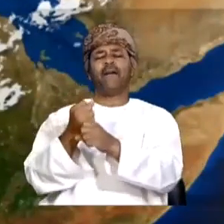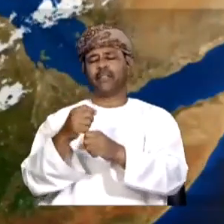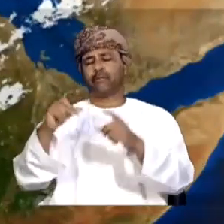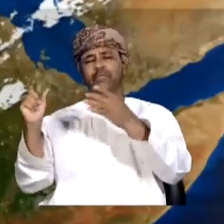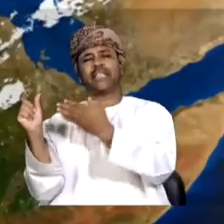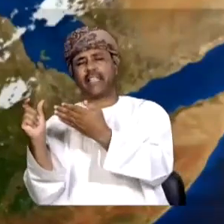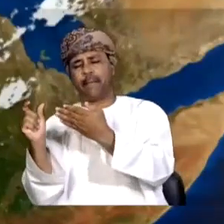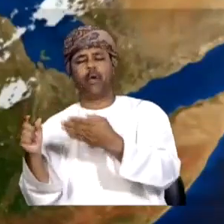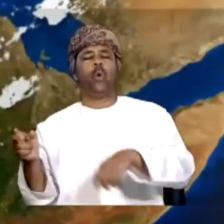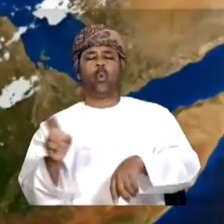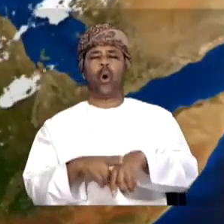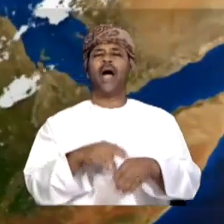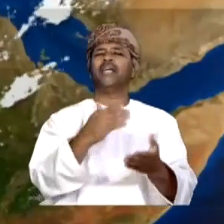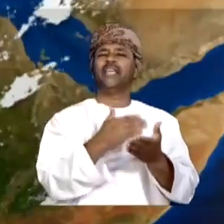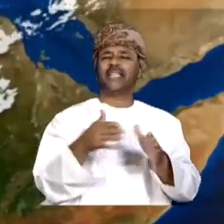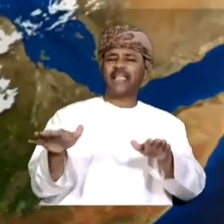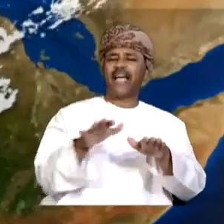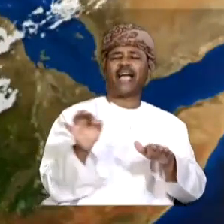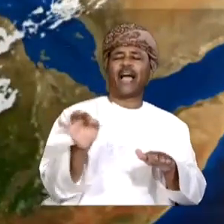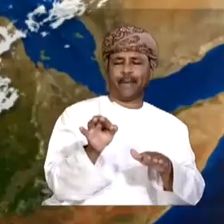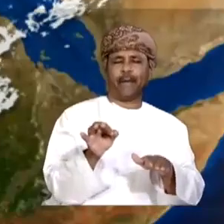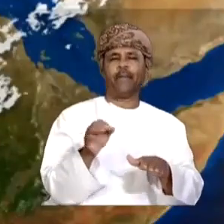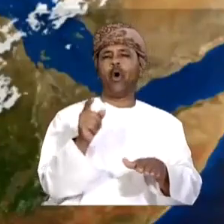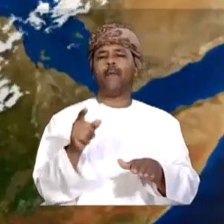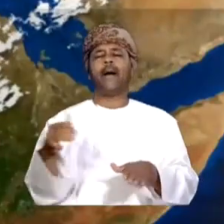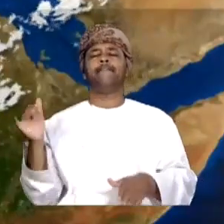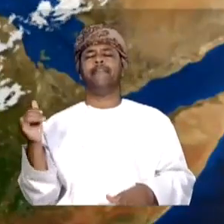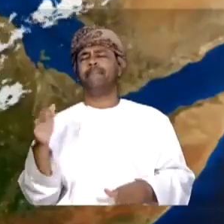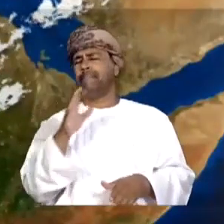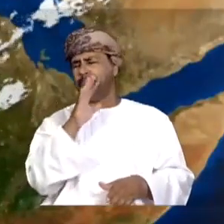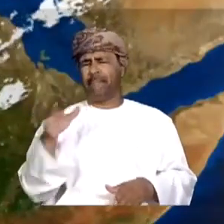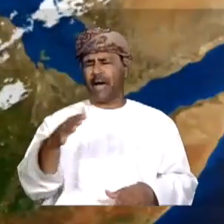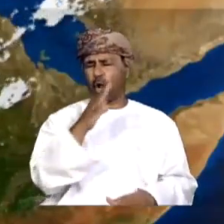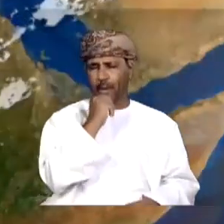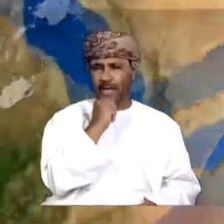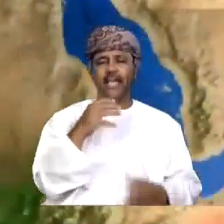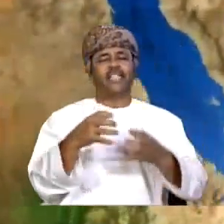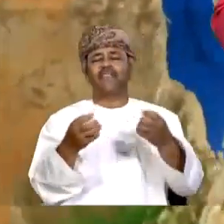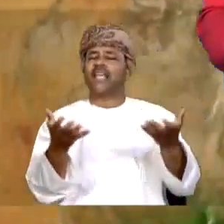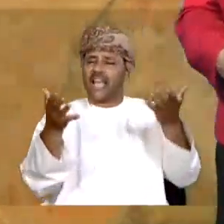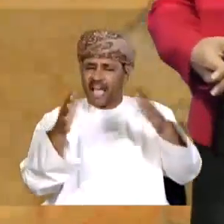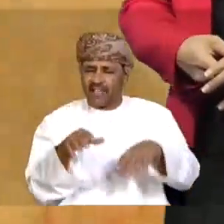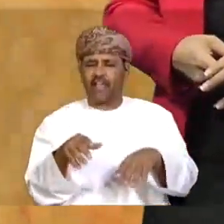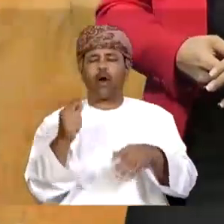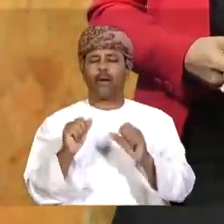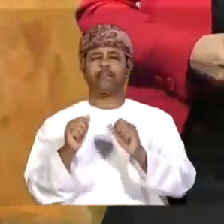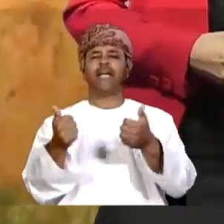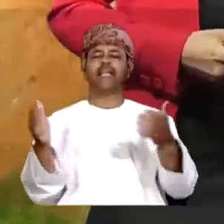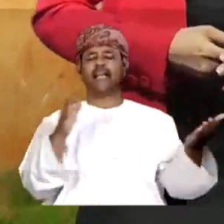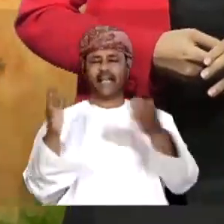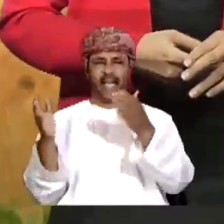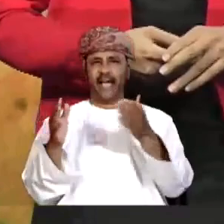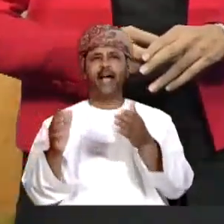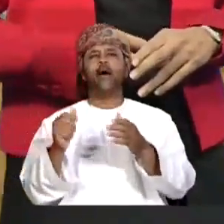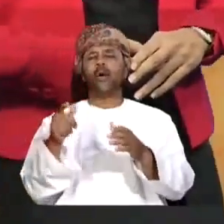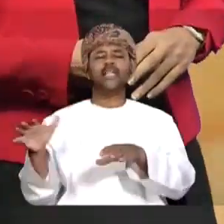مسندم والأجزاء الساحلية للسلطنة المطلة على بحر عمان. تفاصيل أكثر مشاهدي الكرام، وبداية مع حركة الرياح